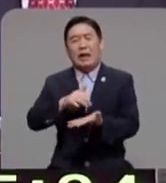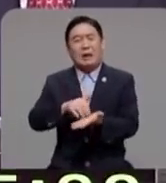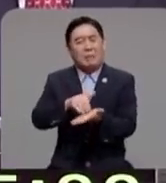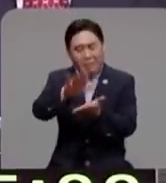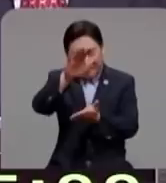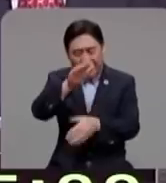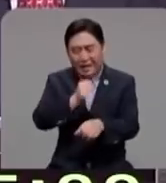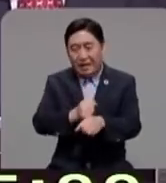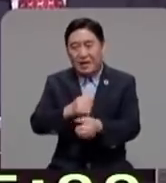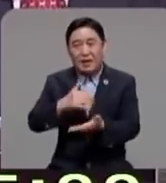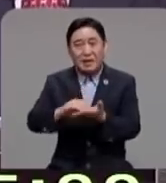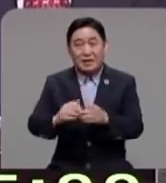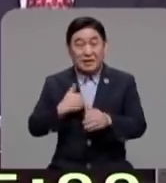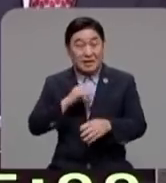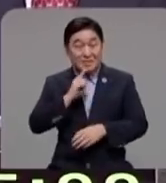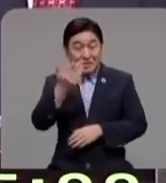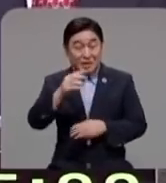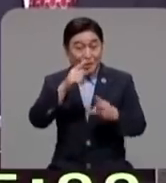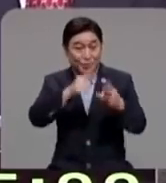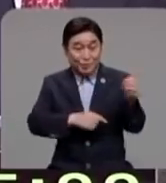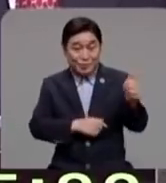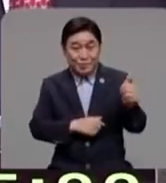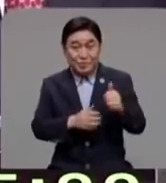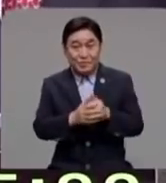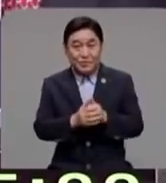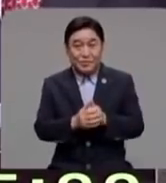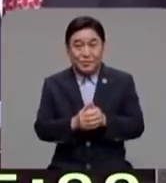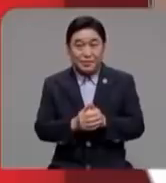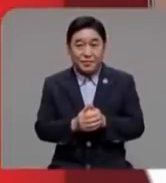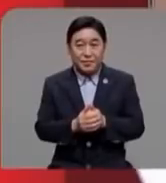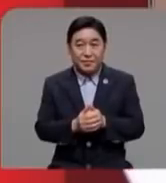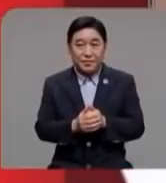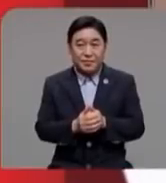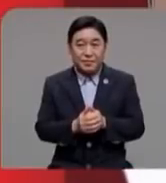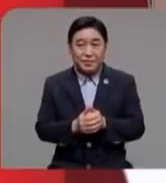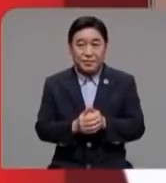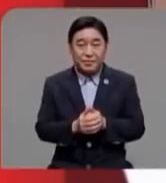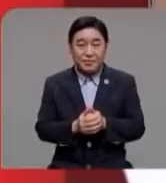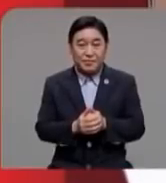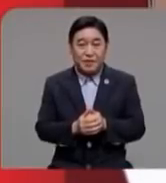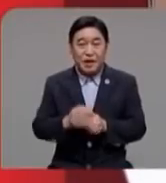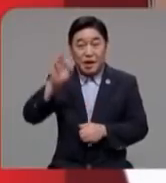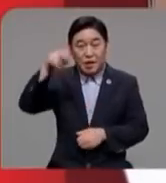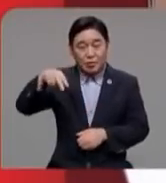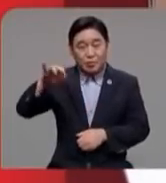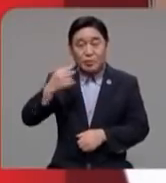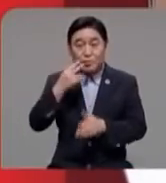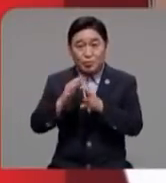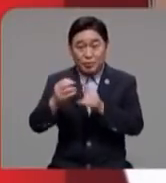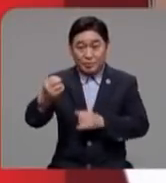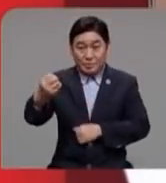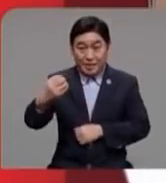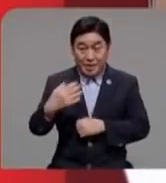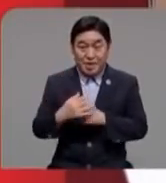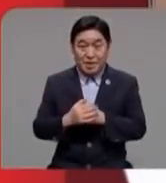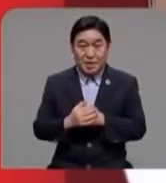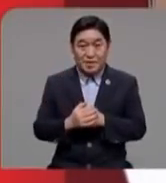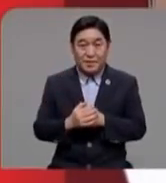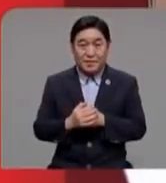그 말씀이 그 말씀 제가 한 말씀 드릴게요. 그 우리 저 유승민 후보님의